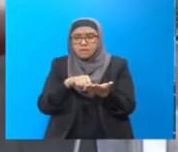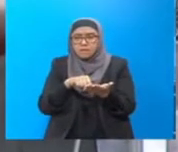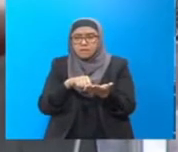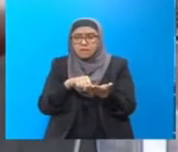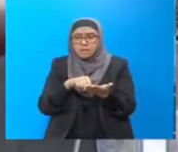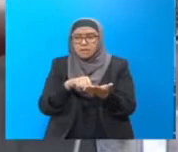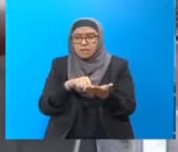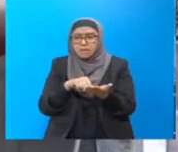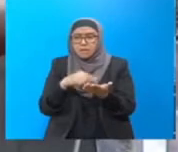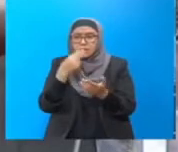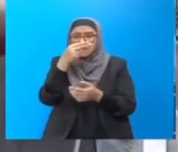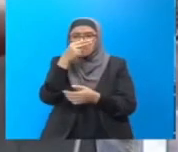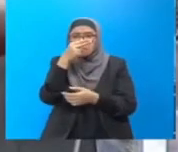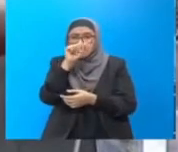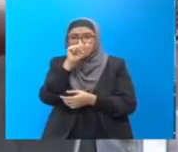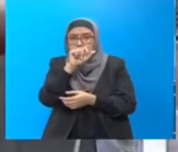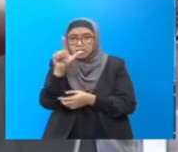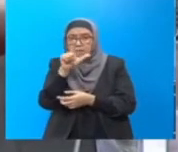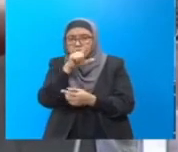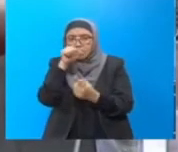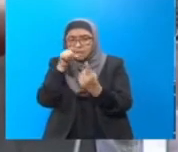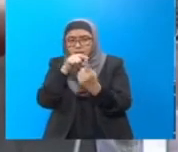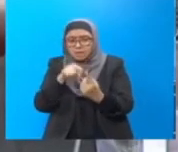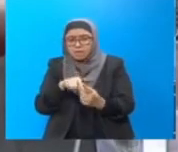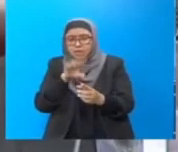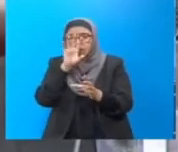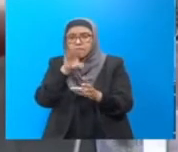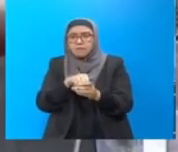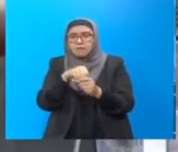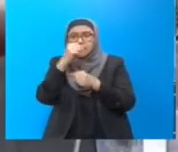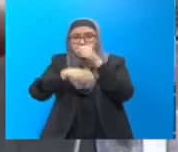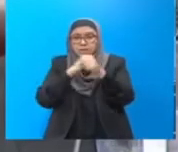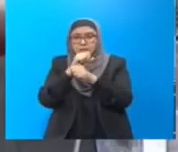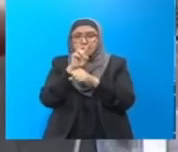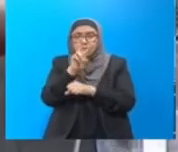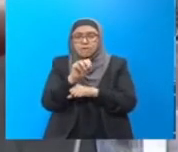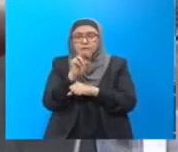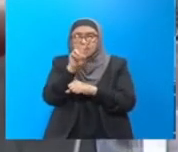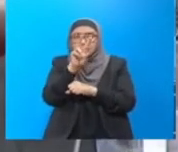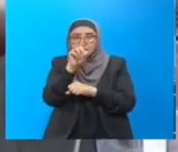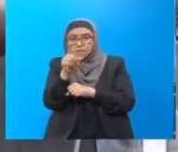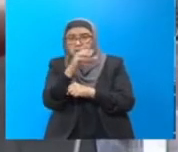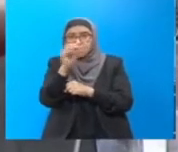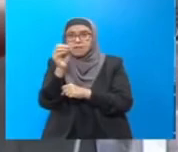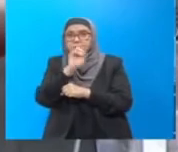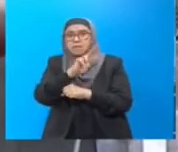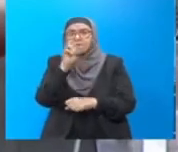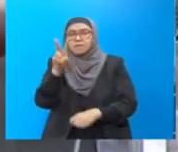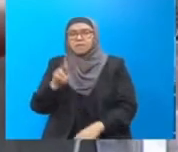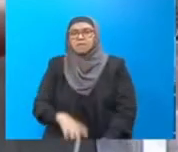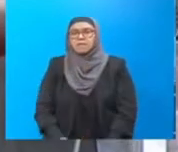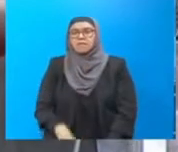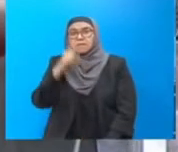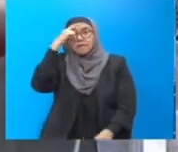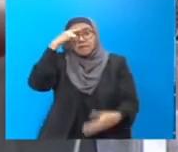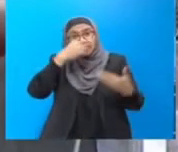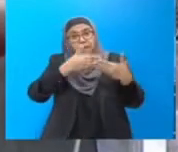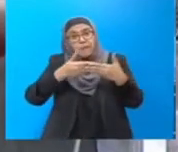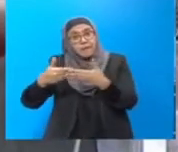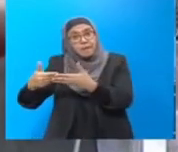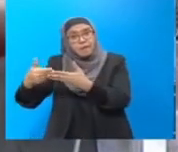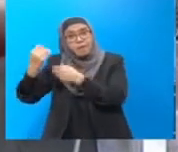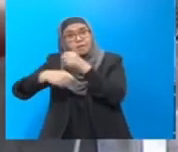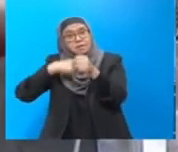hal tertentu hanya melibatkan untuk tahun 2021 dan 2022 dan untuk disambung ke pada